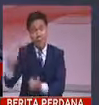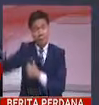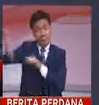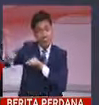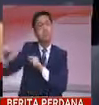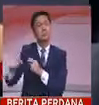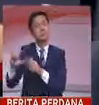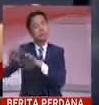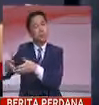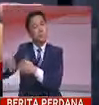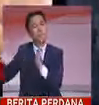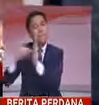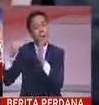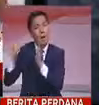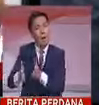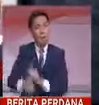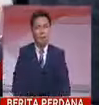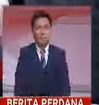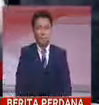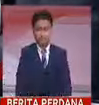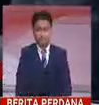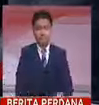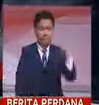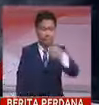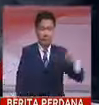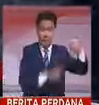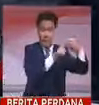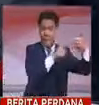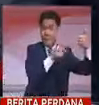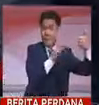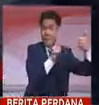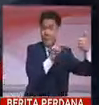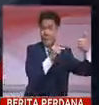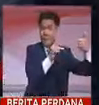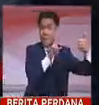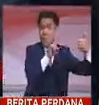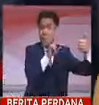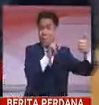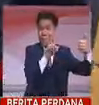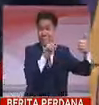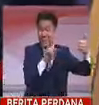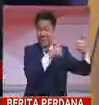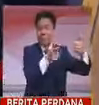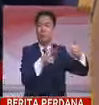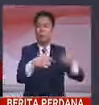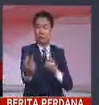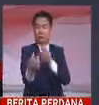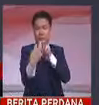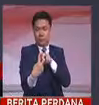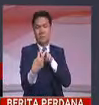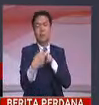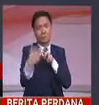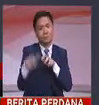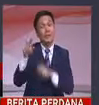pembangkang. Tentu. Datuk Taqiyuddin berkata demikian ketika menjadi tetamu rancangan Bicara Naratif